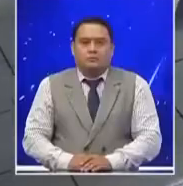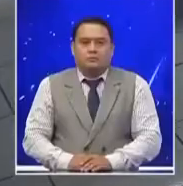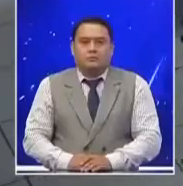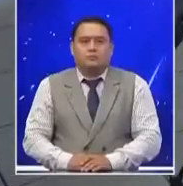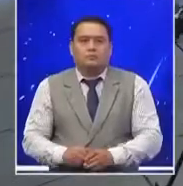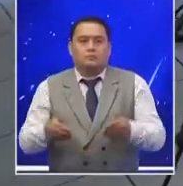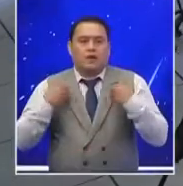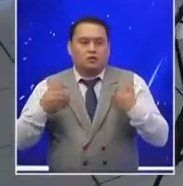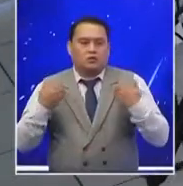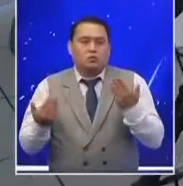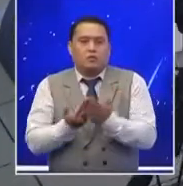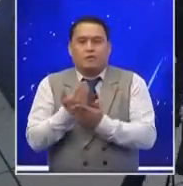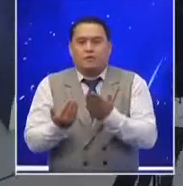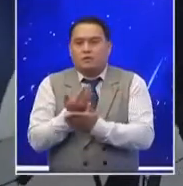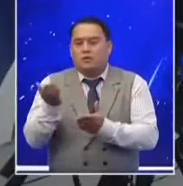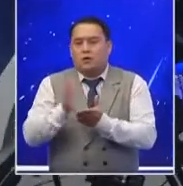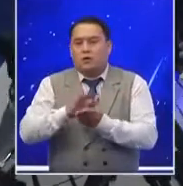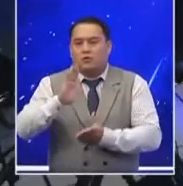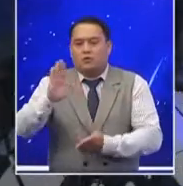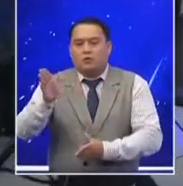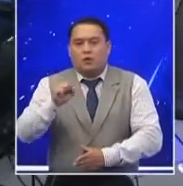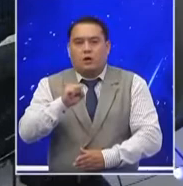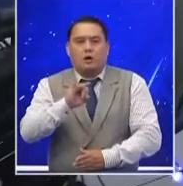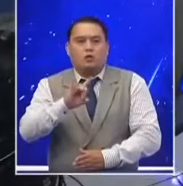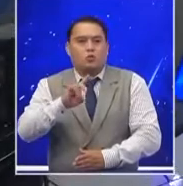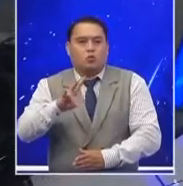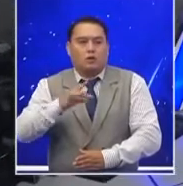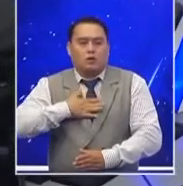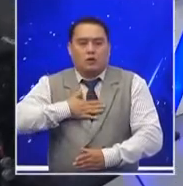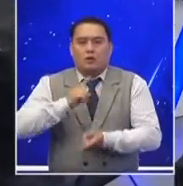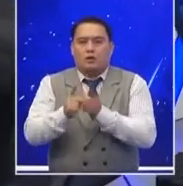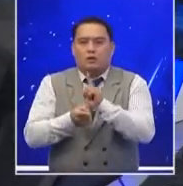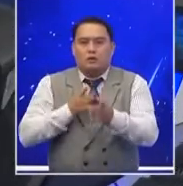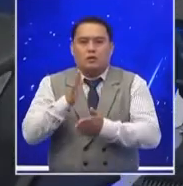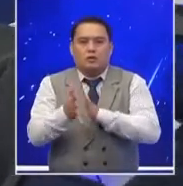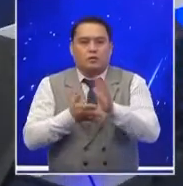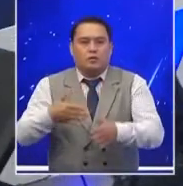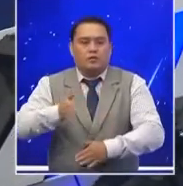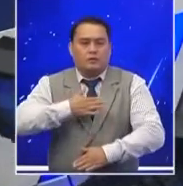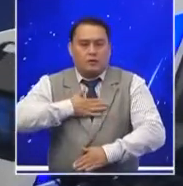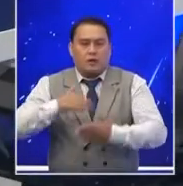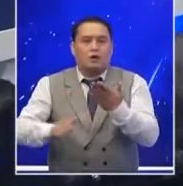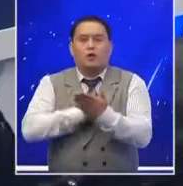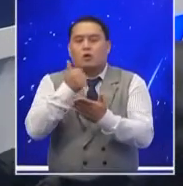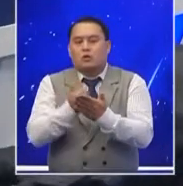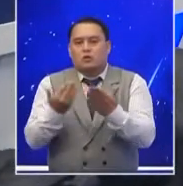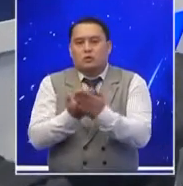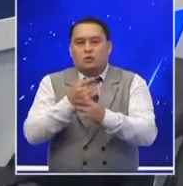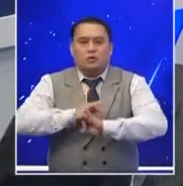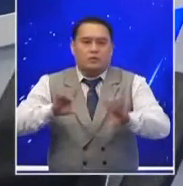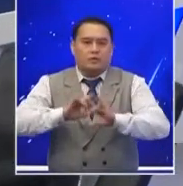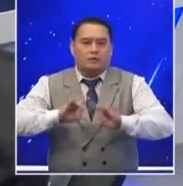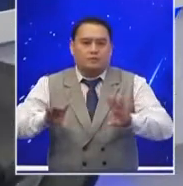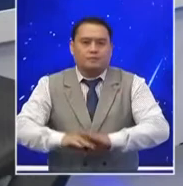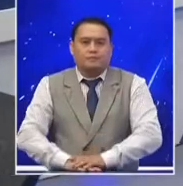Здравствуйте. В эфире телеканала ЖТСУ новости. В студии для вас работает Айнур Мирханова. Сурдоперевод обеспечивает Марат Джумабеков. В начале выпуска коротко о